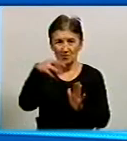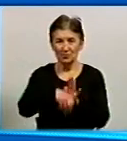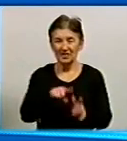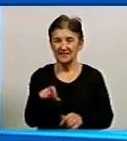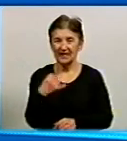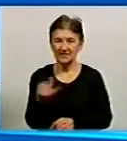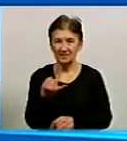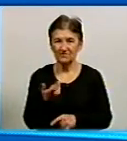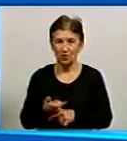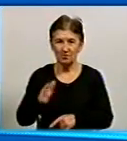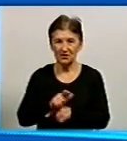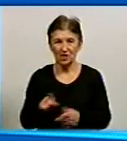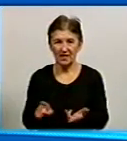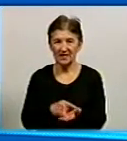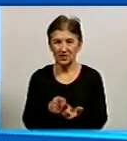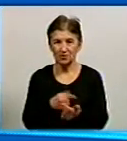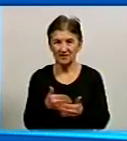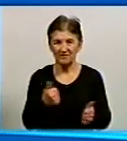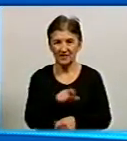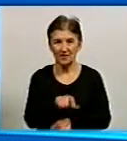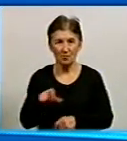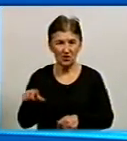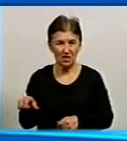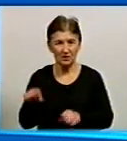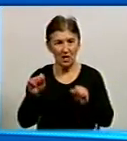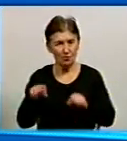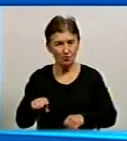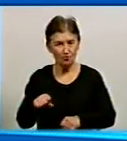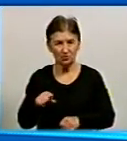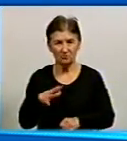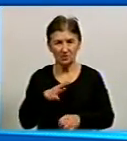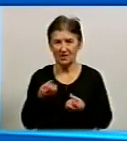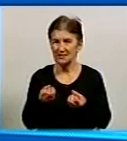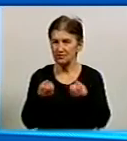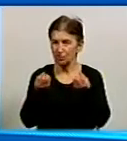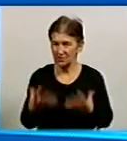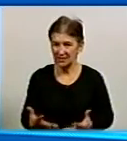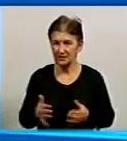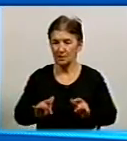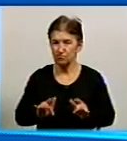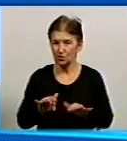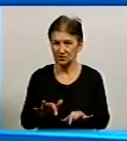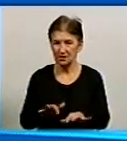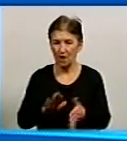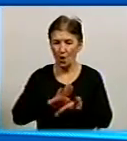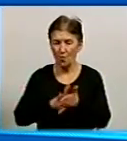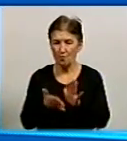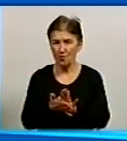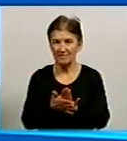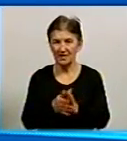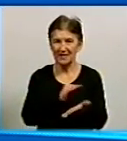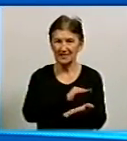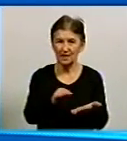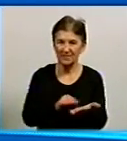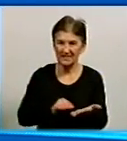зацікавлені якомога більшій кількості проєктів від громадян, можливо, варто було б спростити саму процедуру, умови написання, можливо,